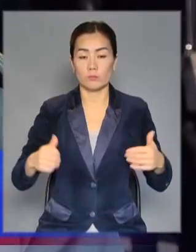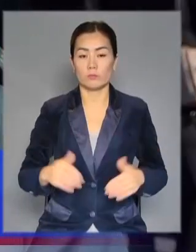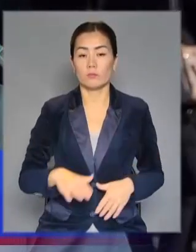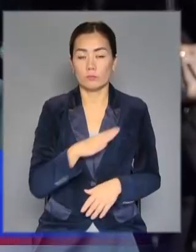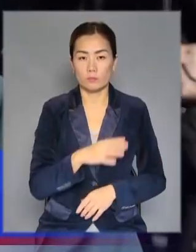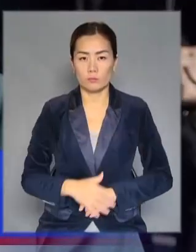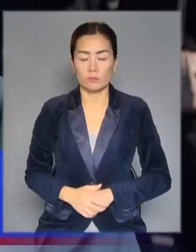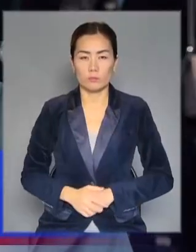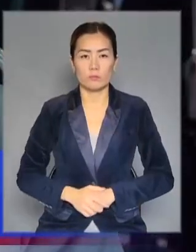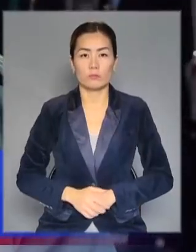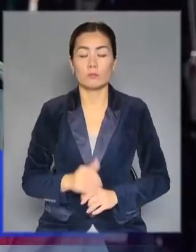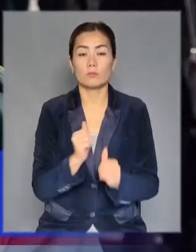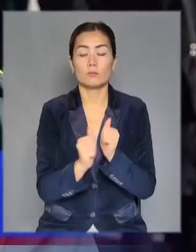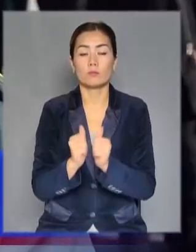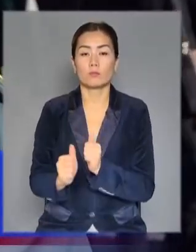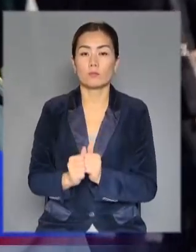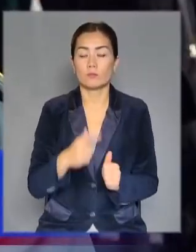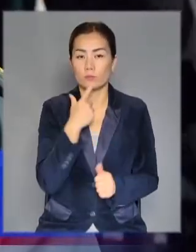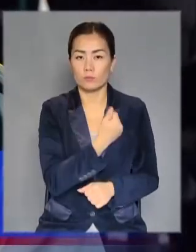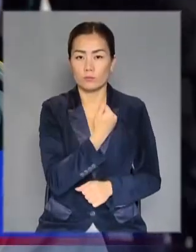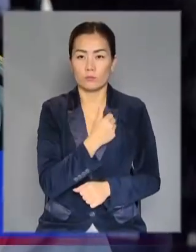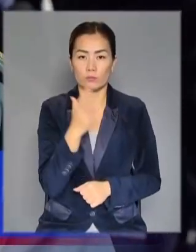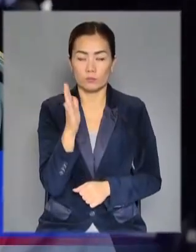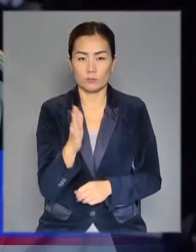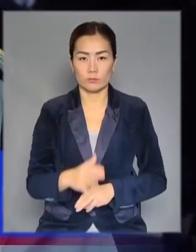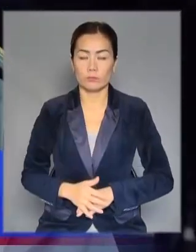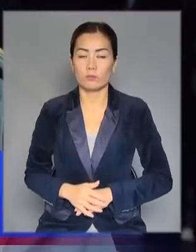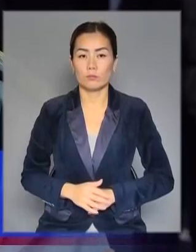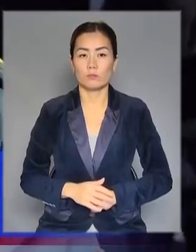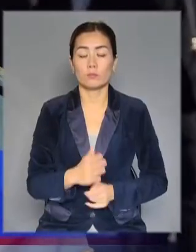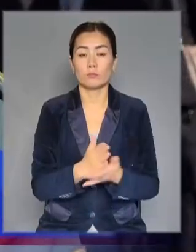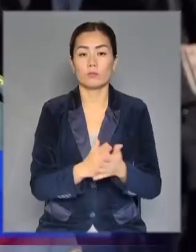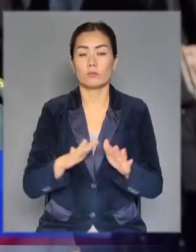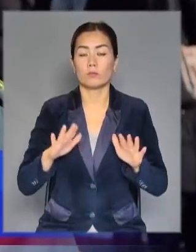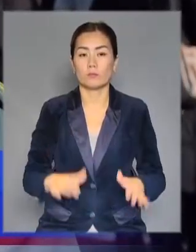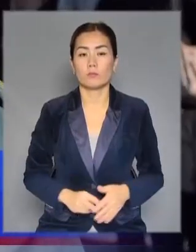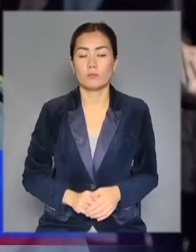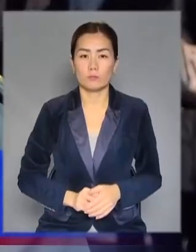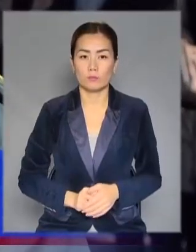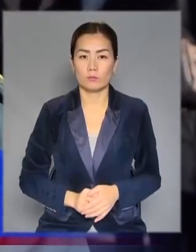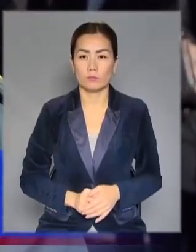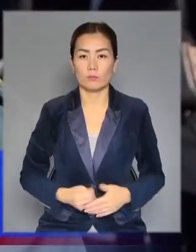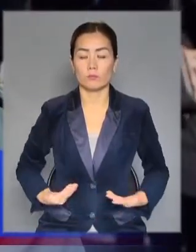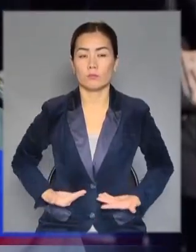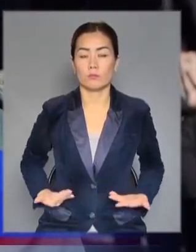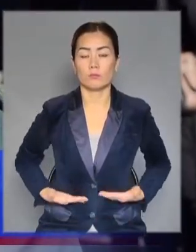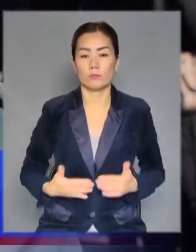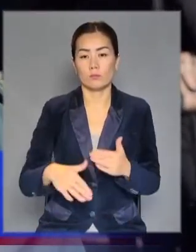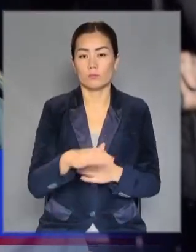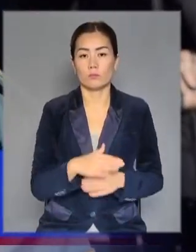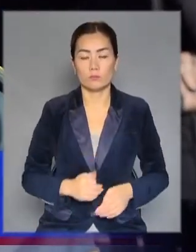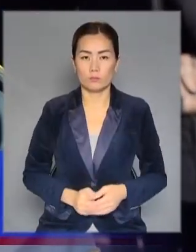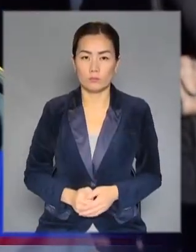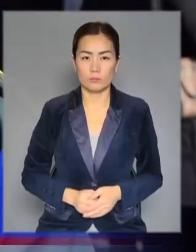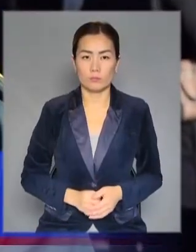решение, что каждый военнослужащий будет проходить службу по месту жительства, по месту